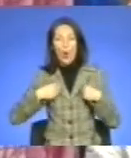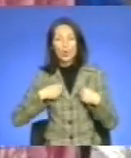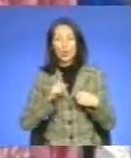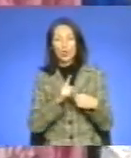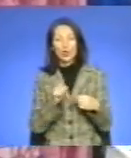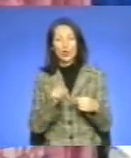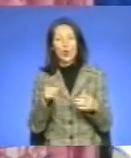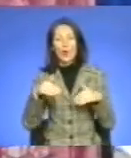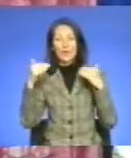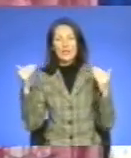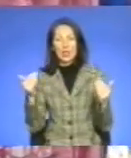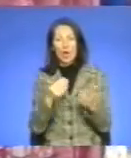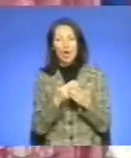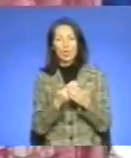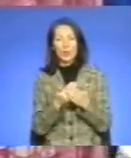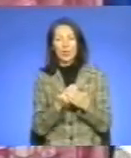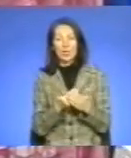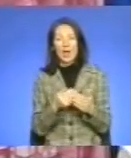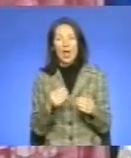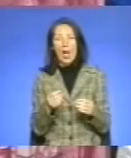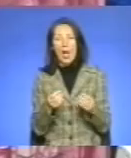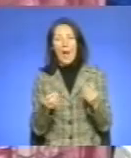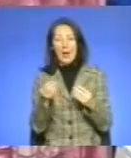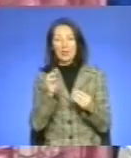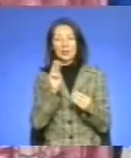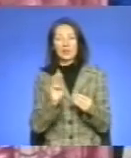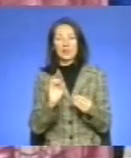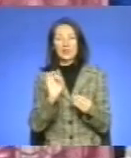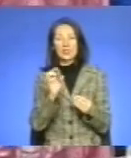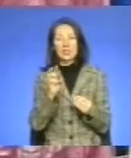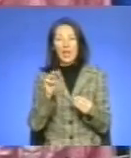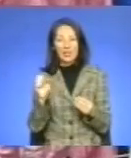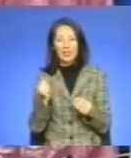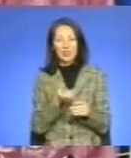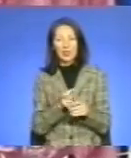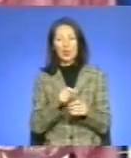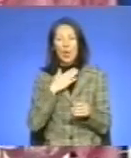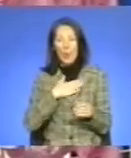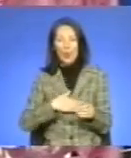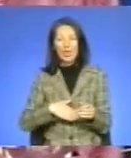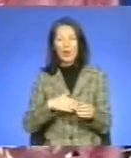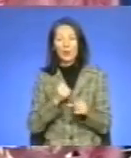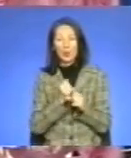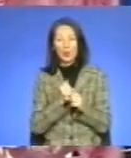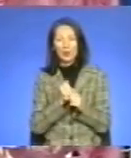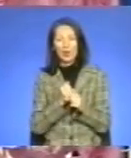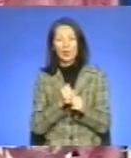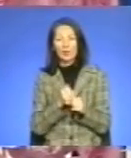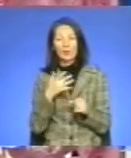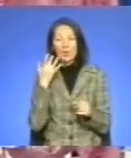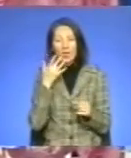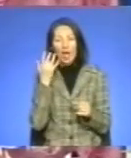такого масштабнішого. Тобто матеріал дуже піддатливий і з ним дуже приємно, і як для мене, то вже і